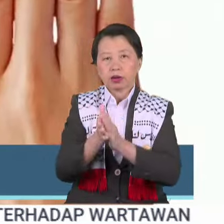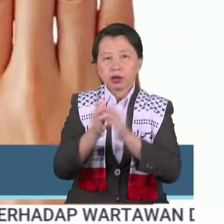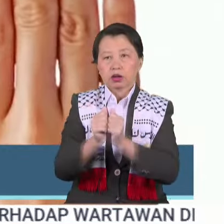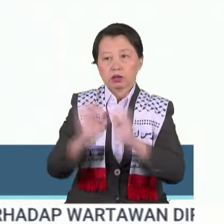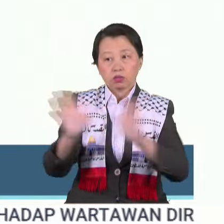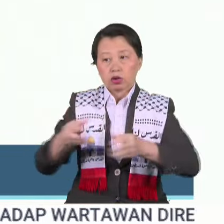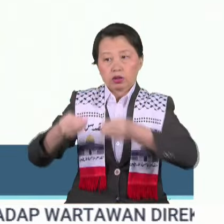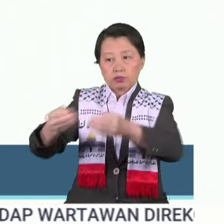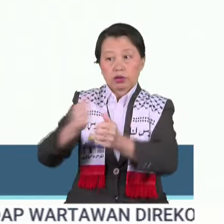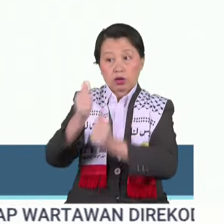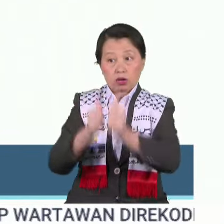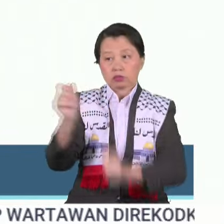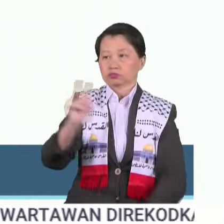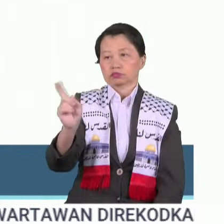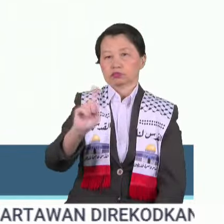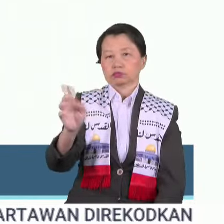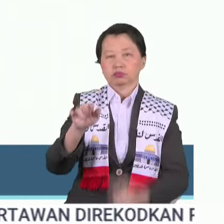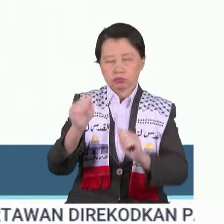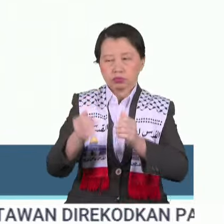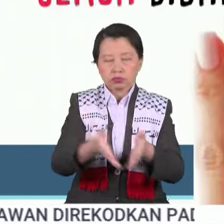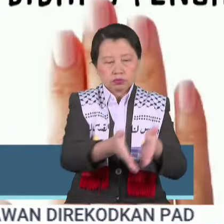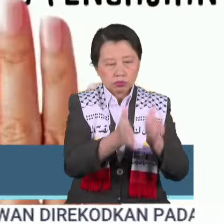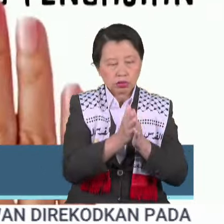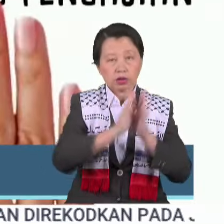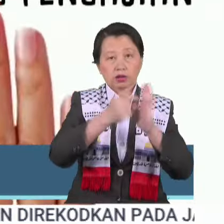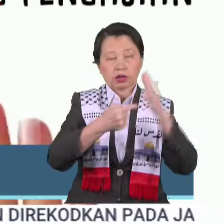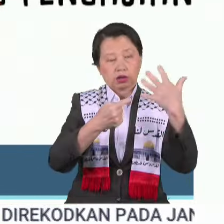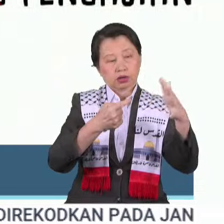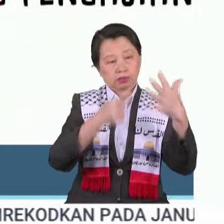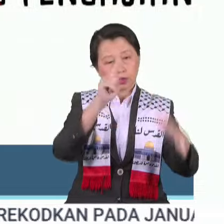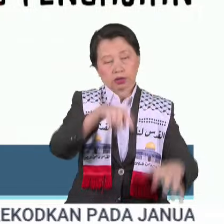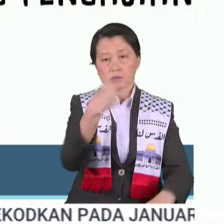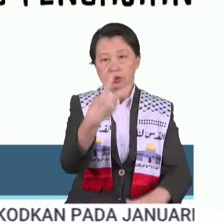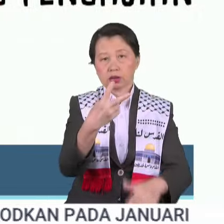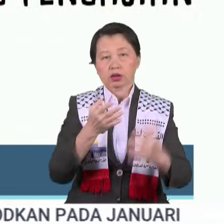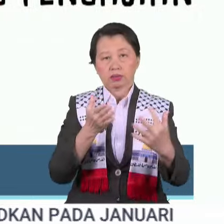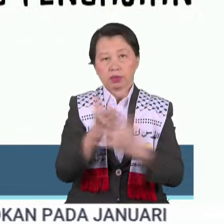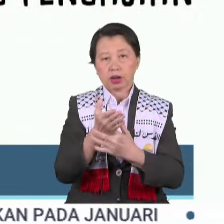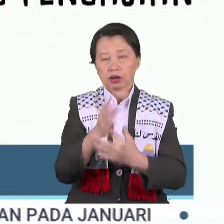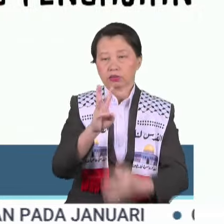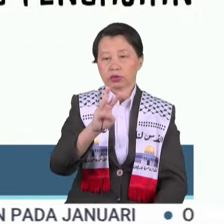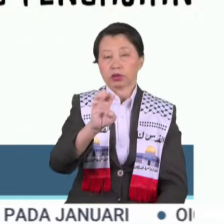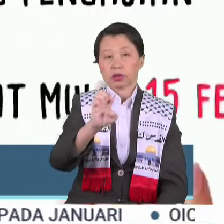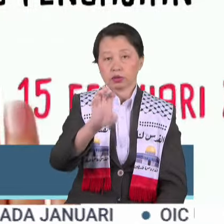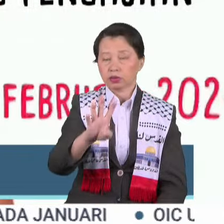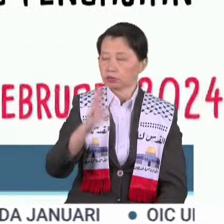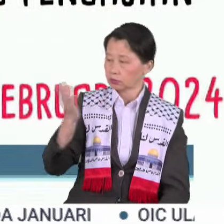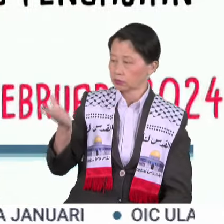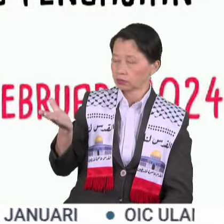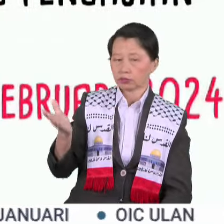secara automatik. Permohonan boleh dibuat mulai 15 Februari melalui laman sesawang tertera.